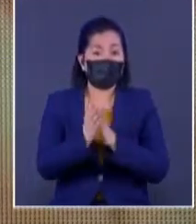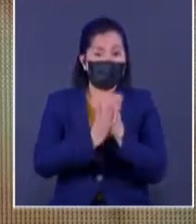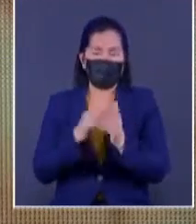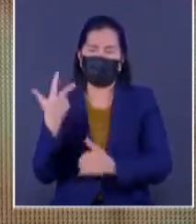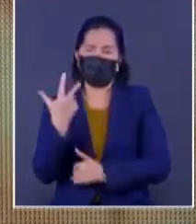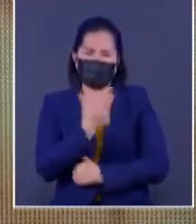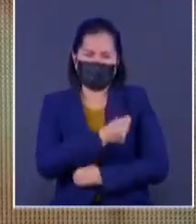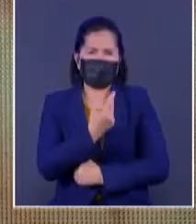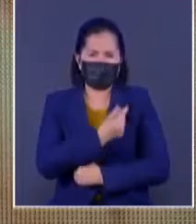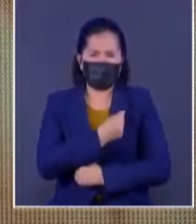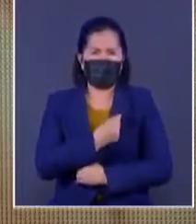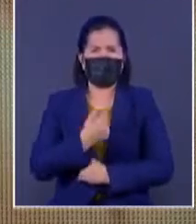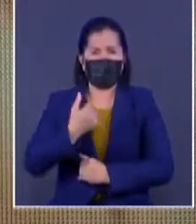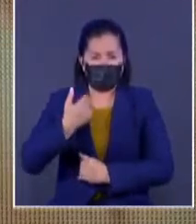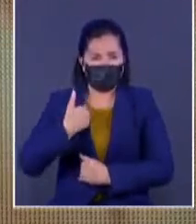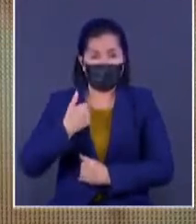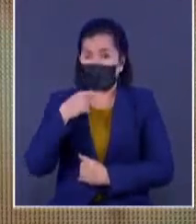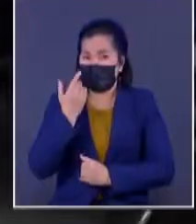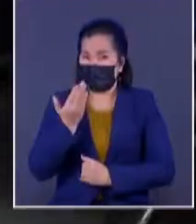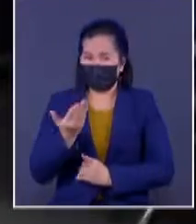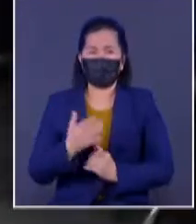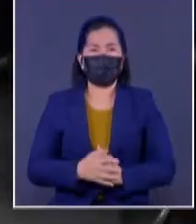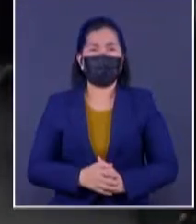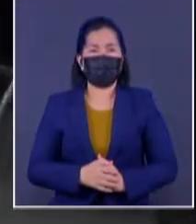คซีนรวมทั้งซูเปอร์ฮีโร่ด้วยค่ะ